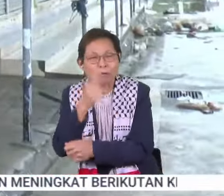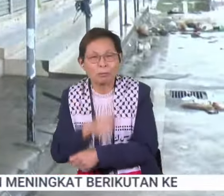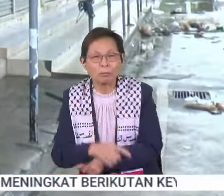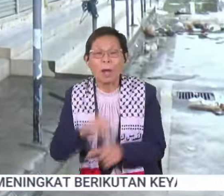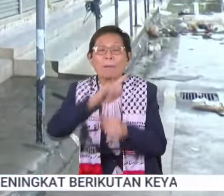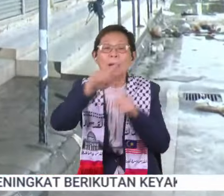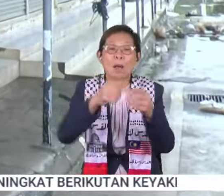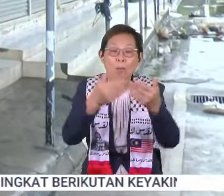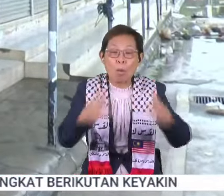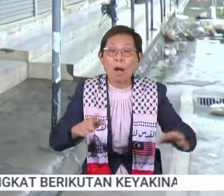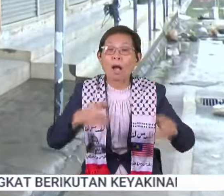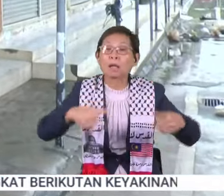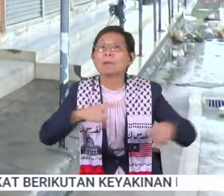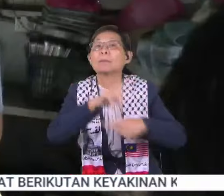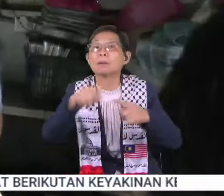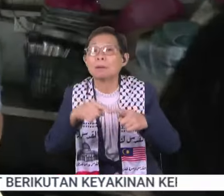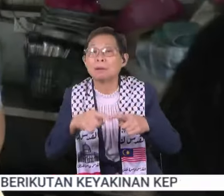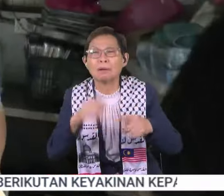plan nak buka kedai balik bila?